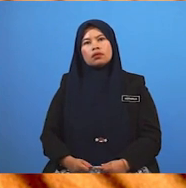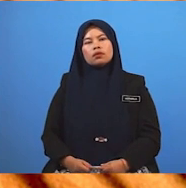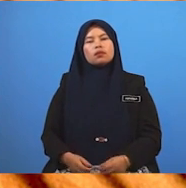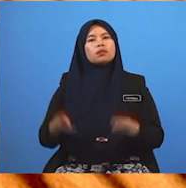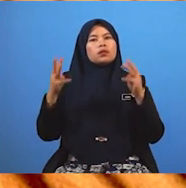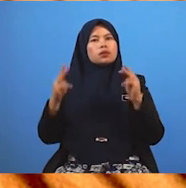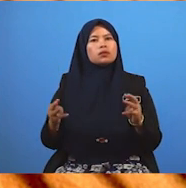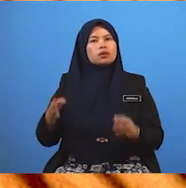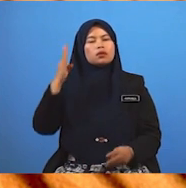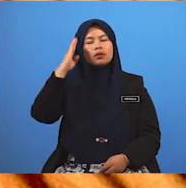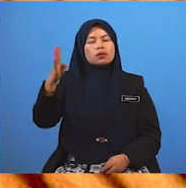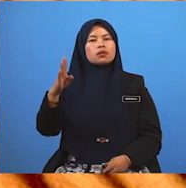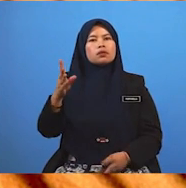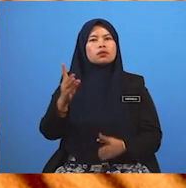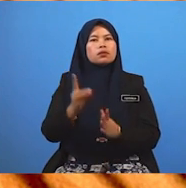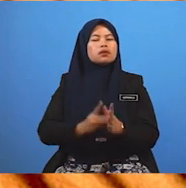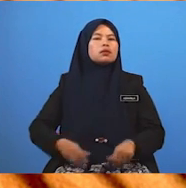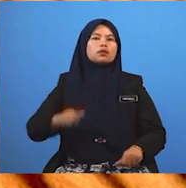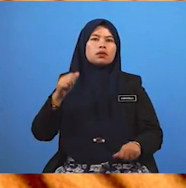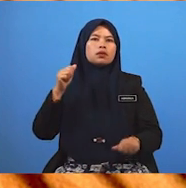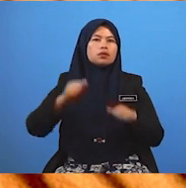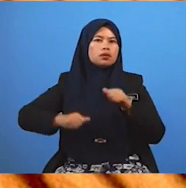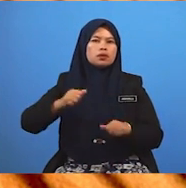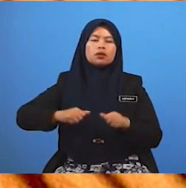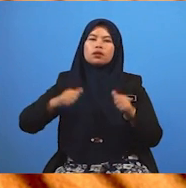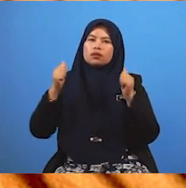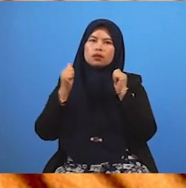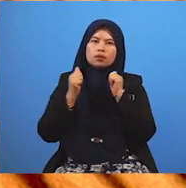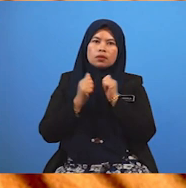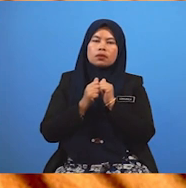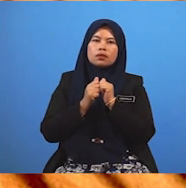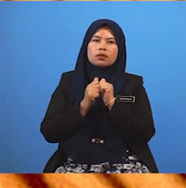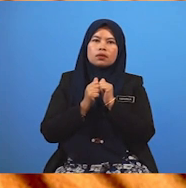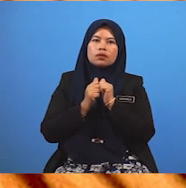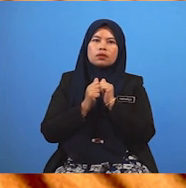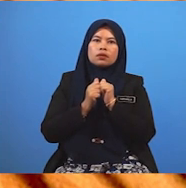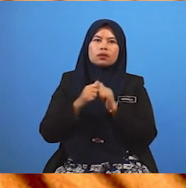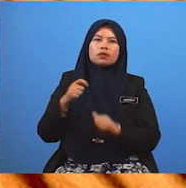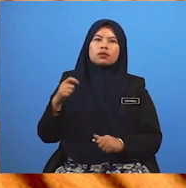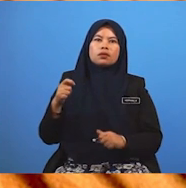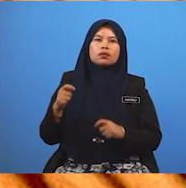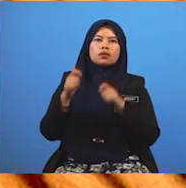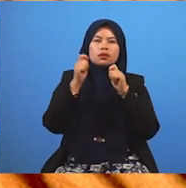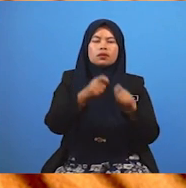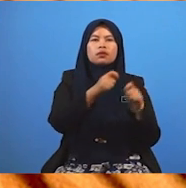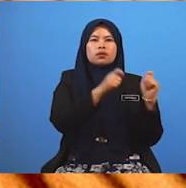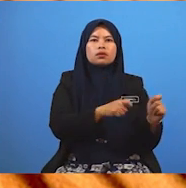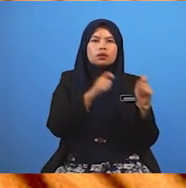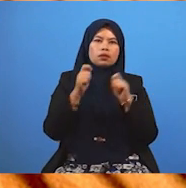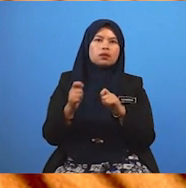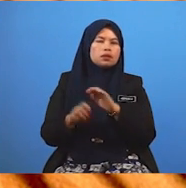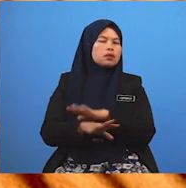akan diadili dengan teliti dan terus. Tidak ada yang teraniaya. Setiap